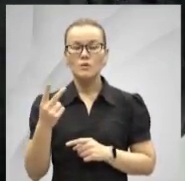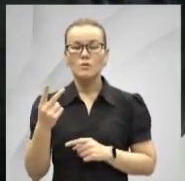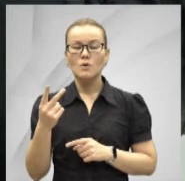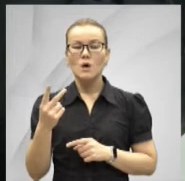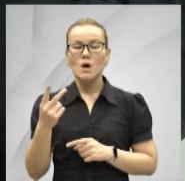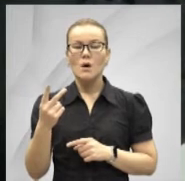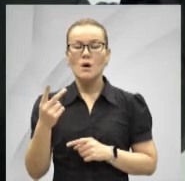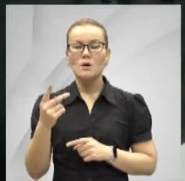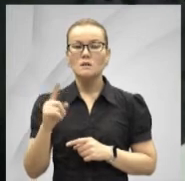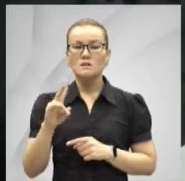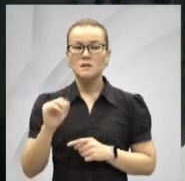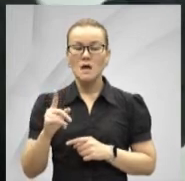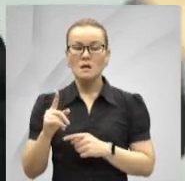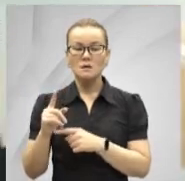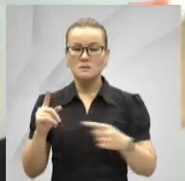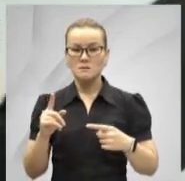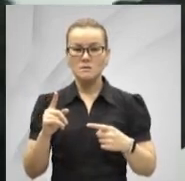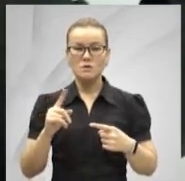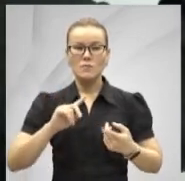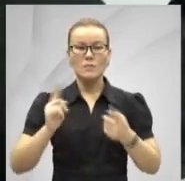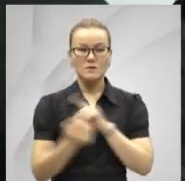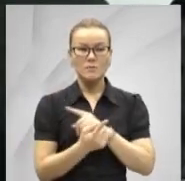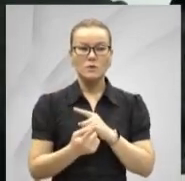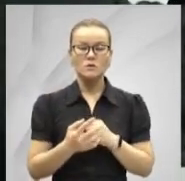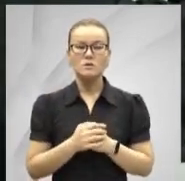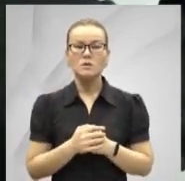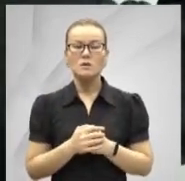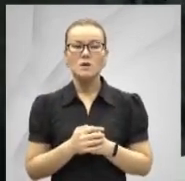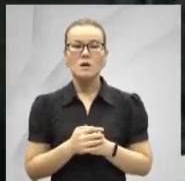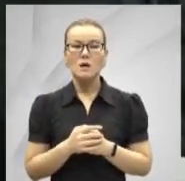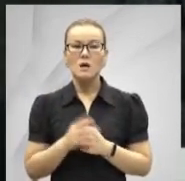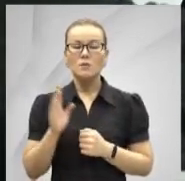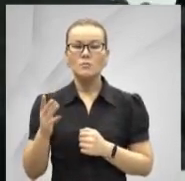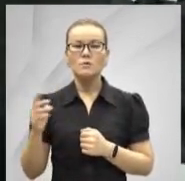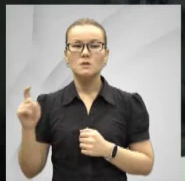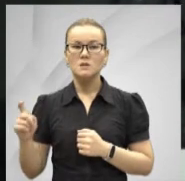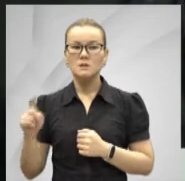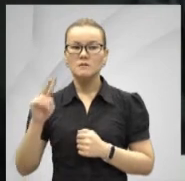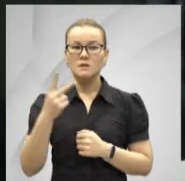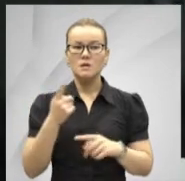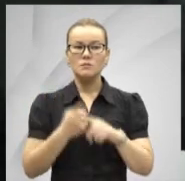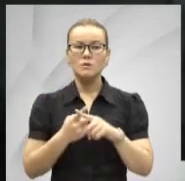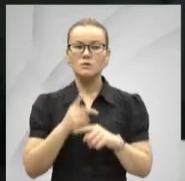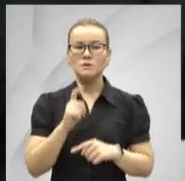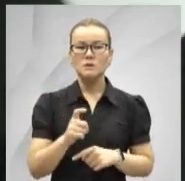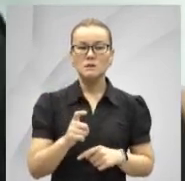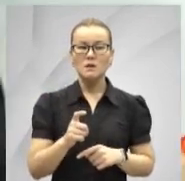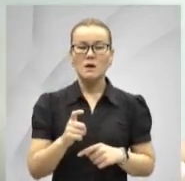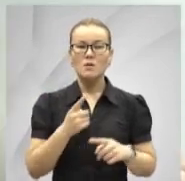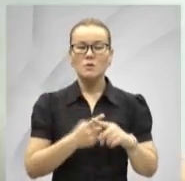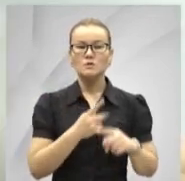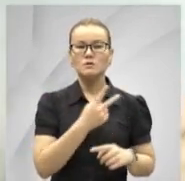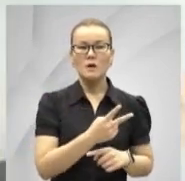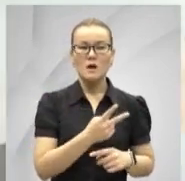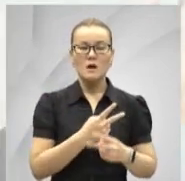знак на противоположный. Получим уравнение x в квадрате плюс x плюс 2